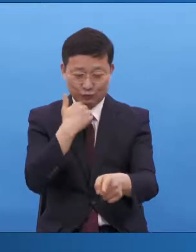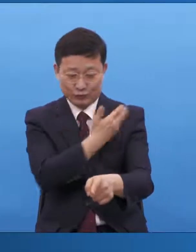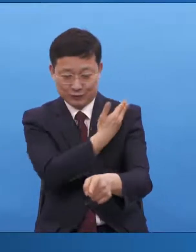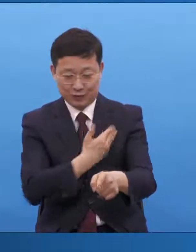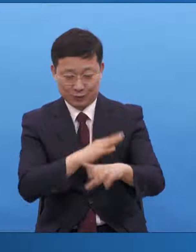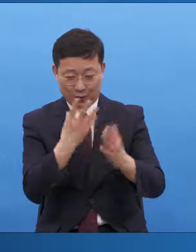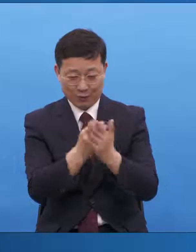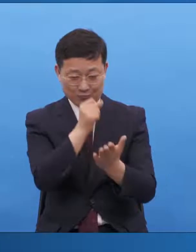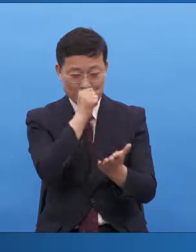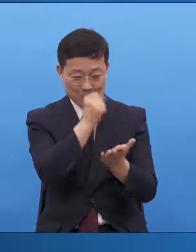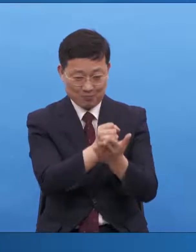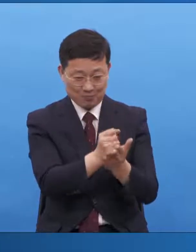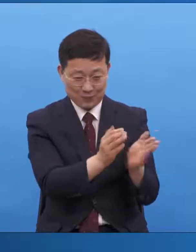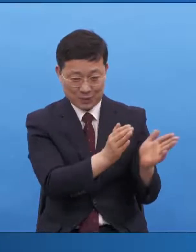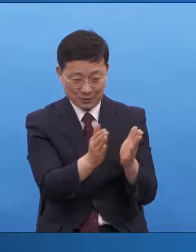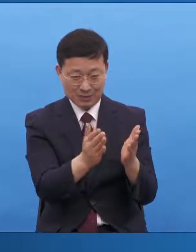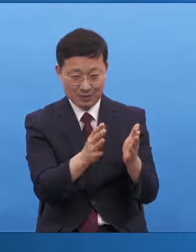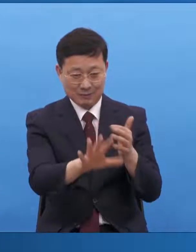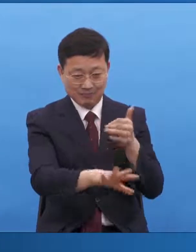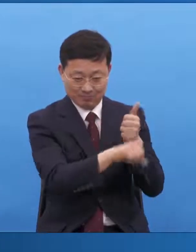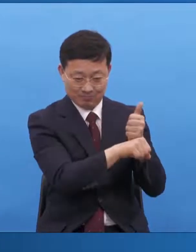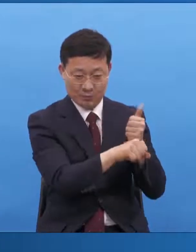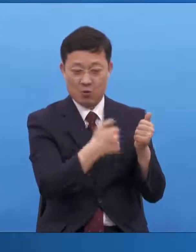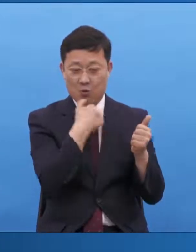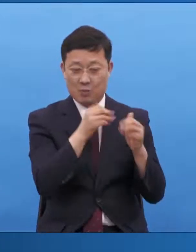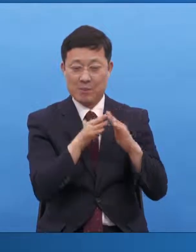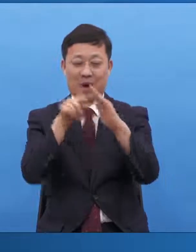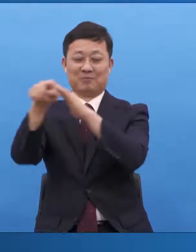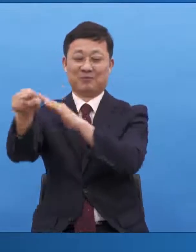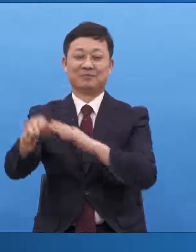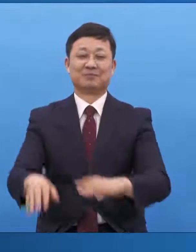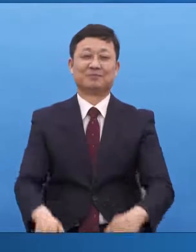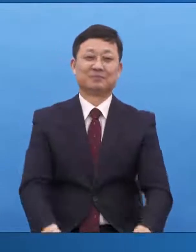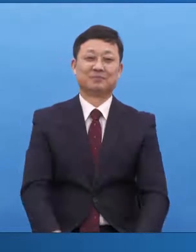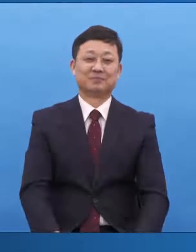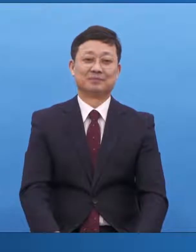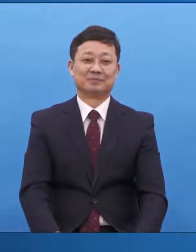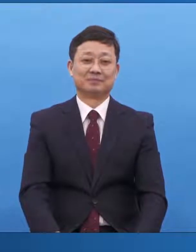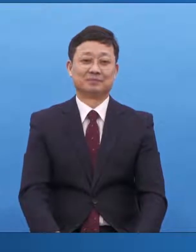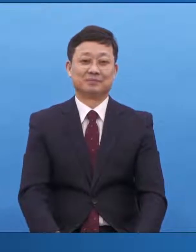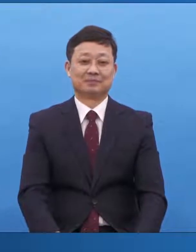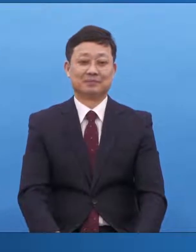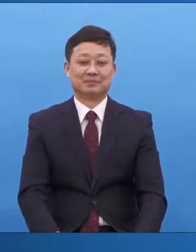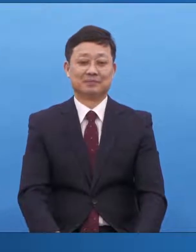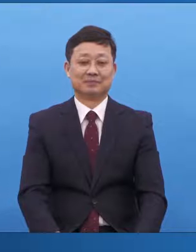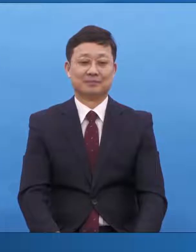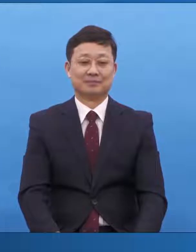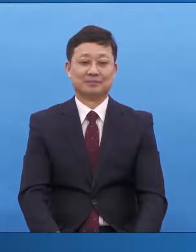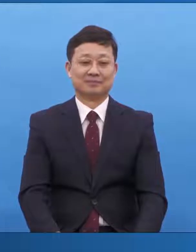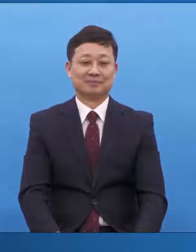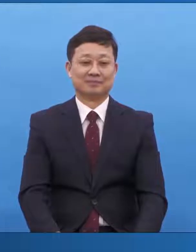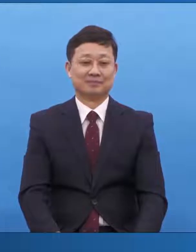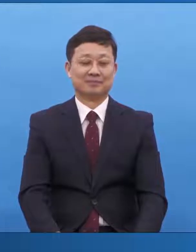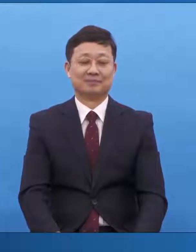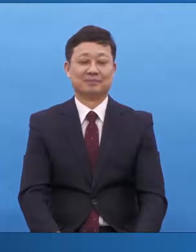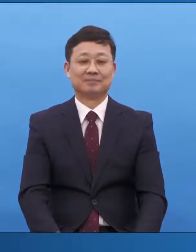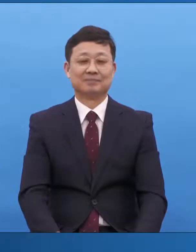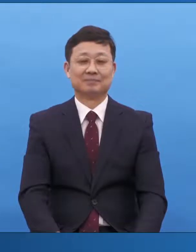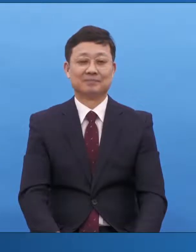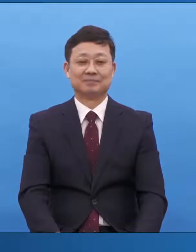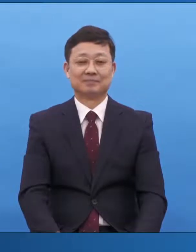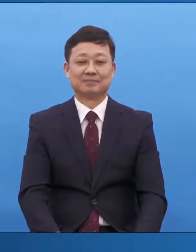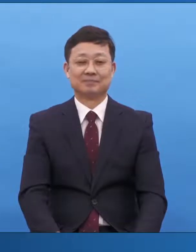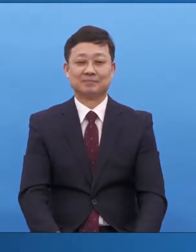prepared. 이때는 이제 이스라엘 흑암을 정복한 이 완전히 이